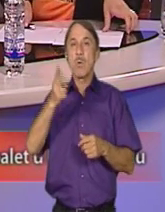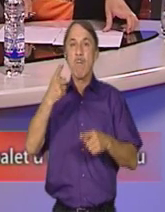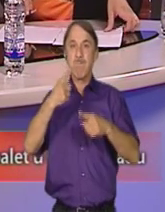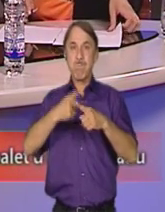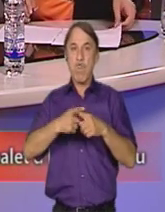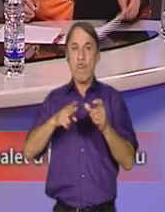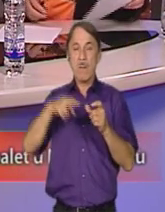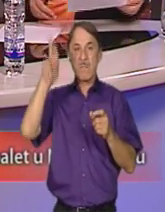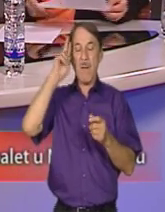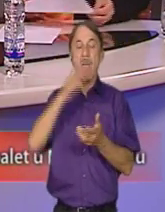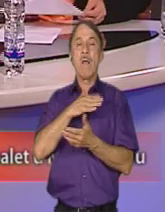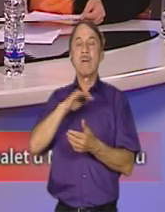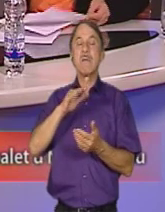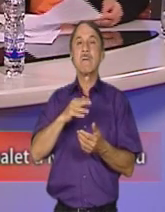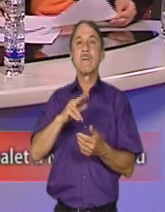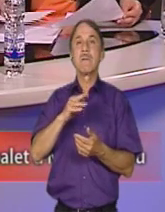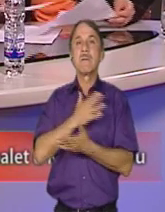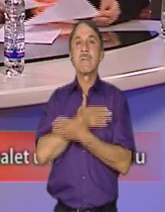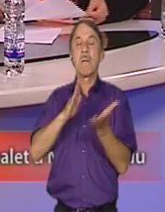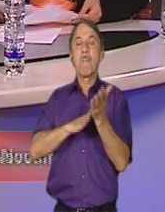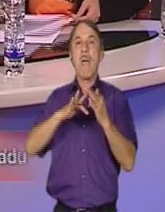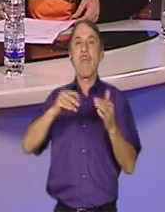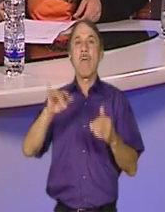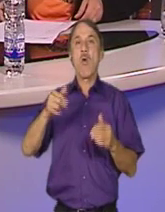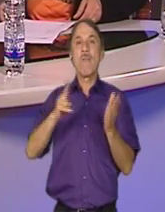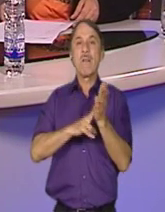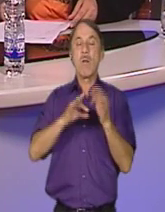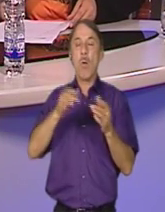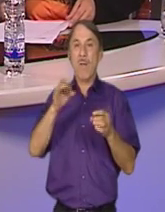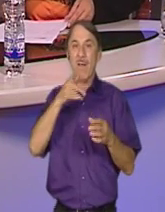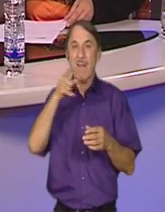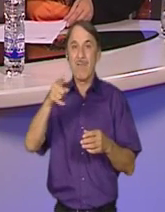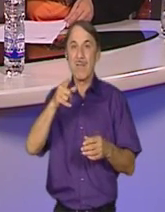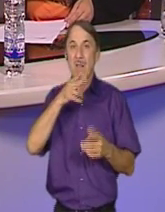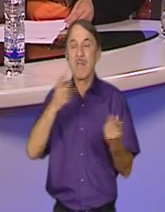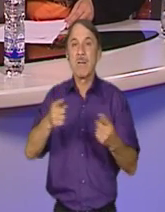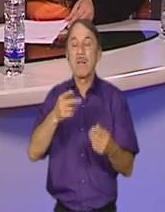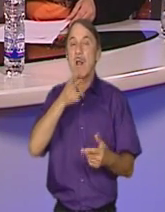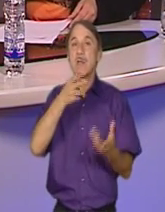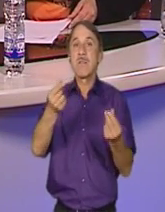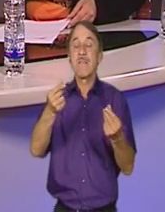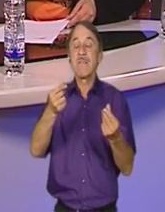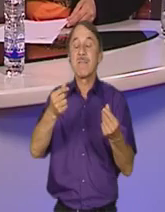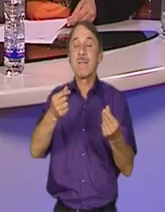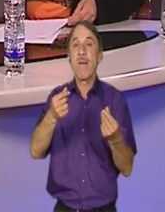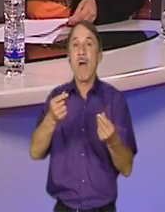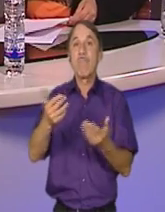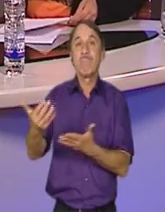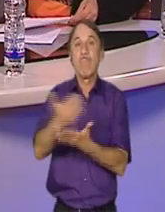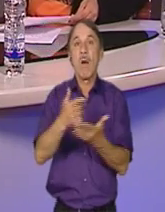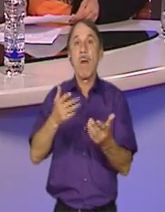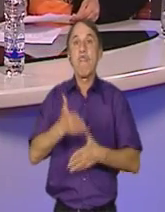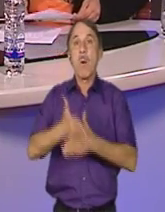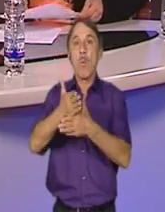Miletiću, drugi put kod spomenika Zmajovi, i da prikupljaju sredstva za pomoć